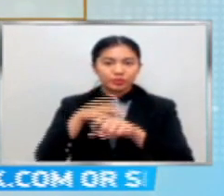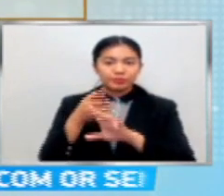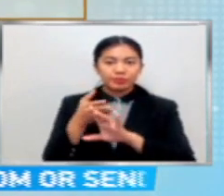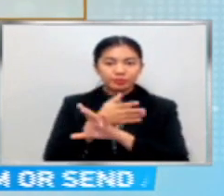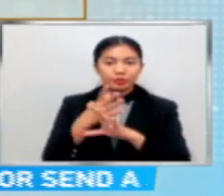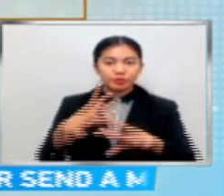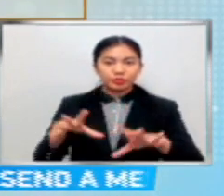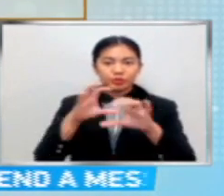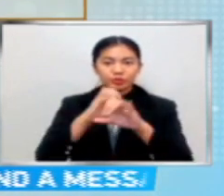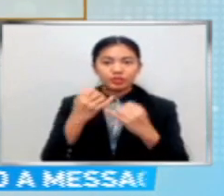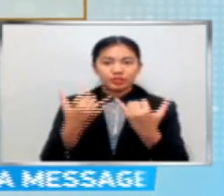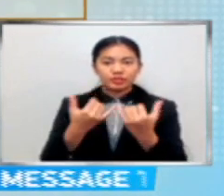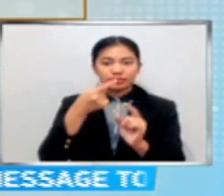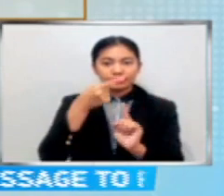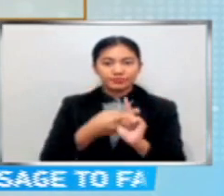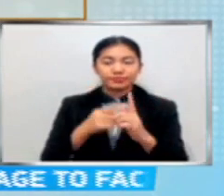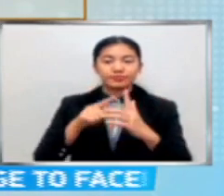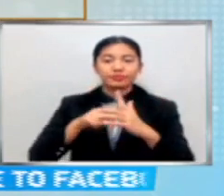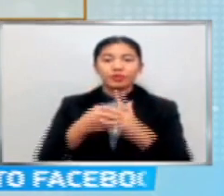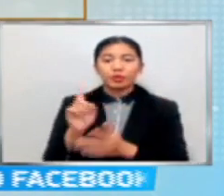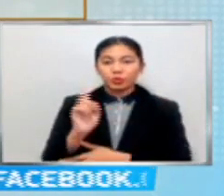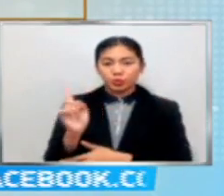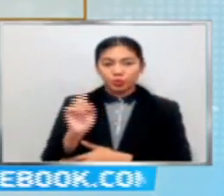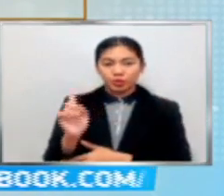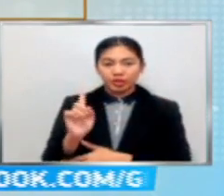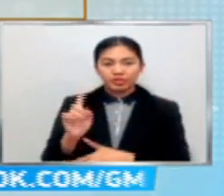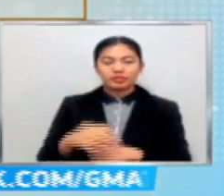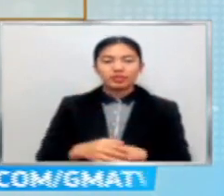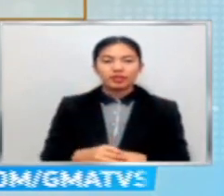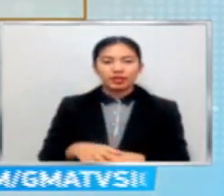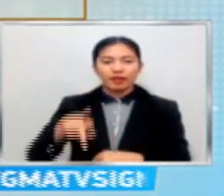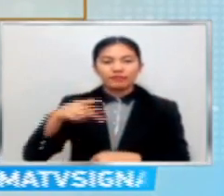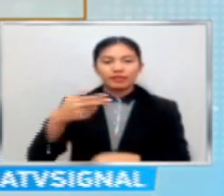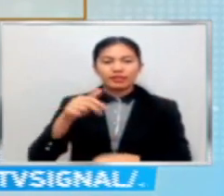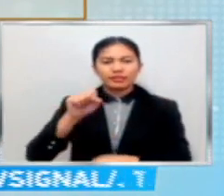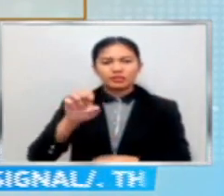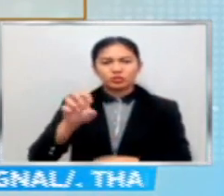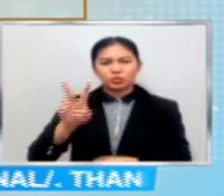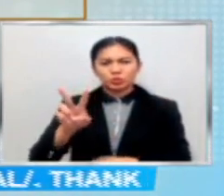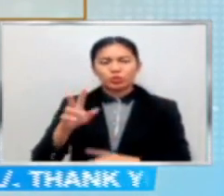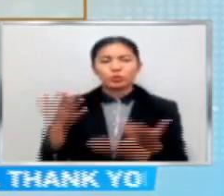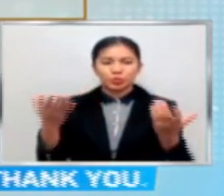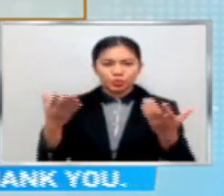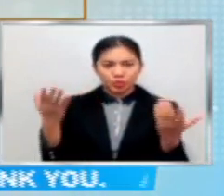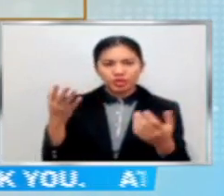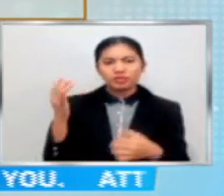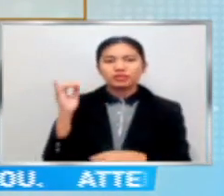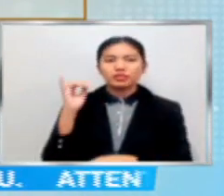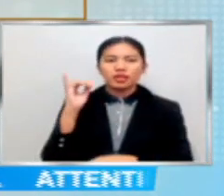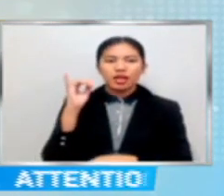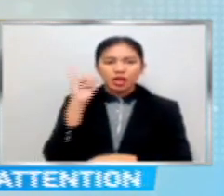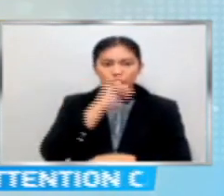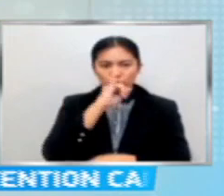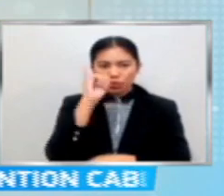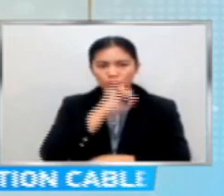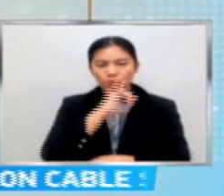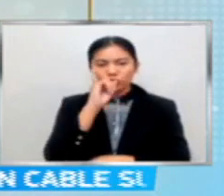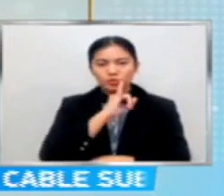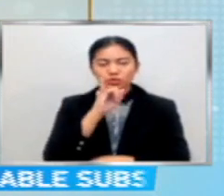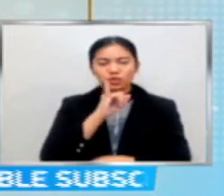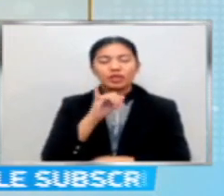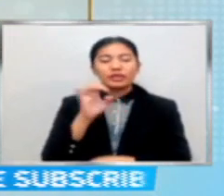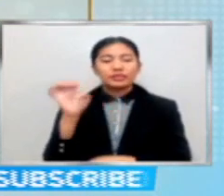na ang phase 2 sa Ilocos, Eastern Visayas at Northern Mindanao. Makalipas naman ng isang